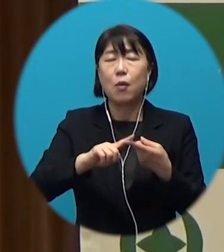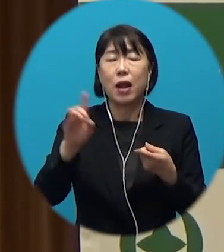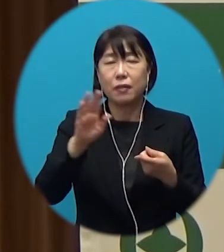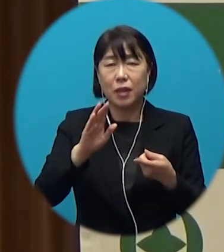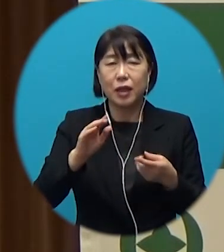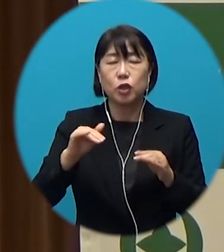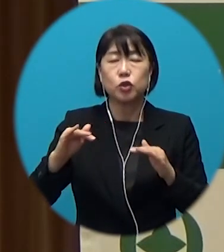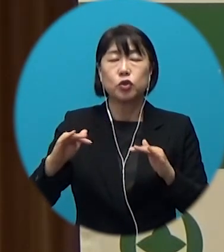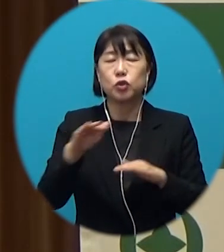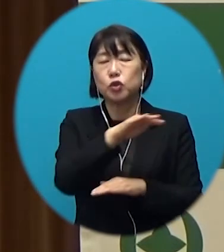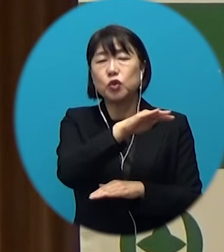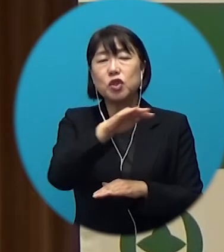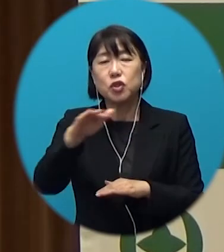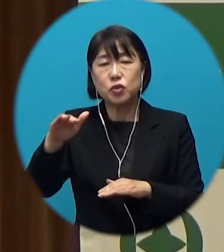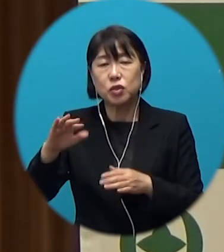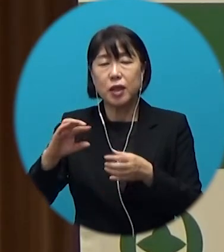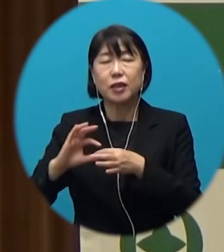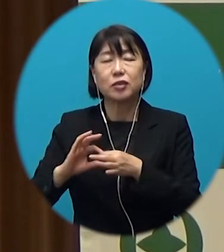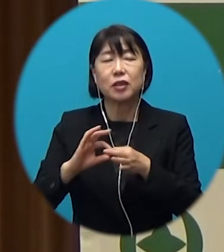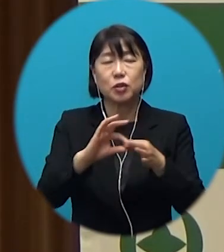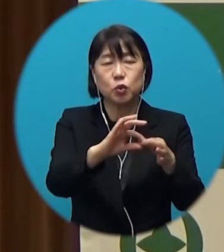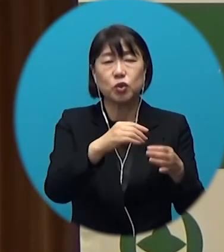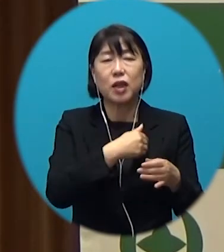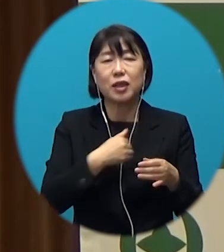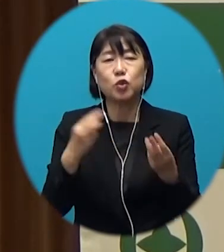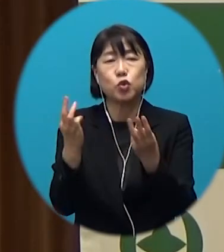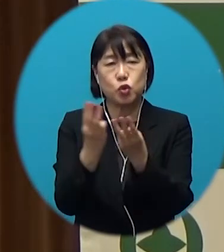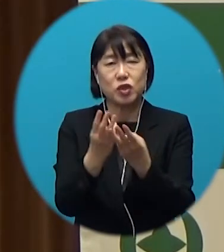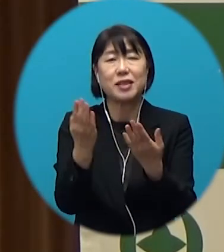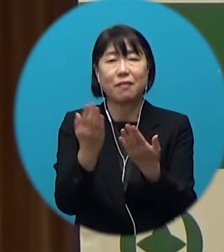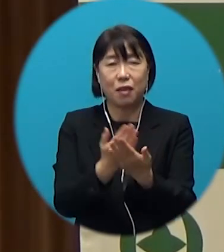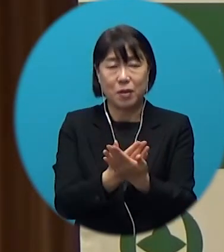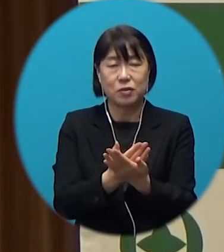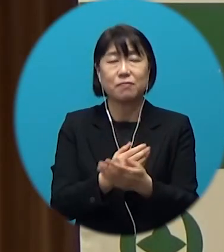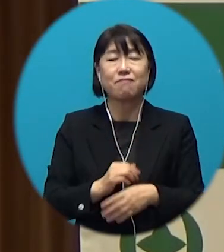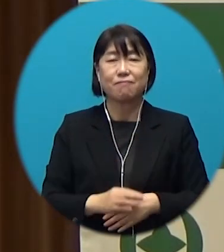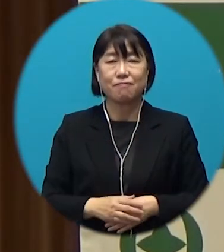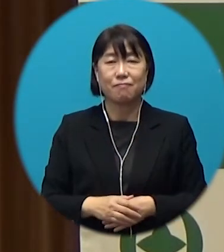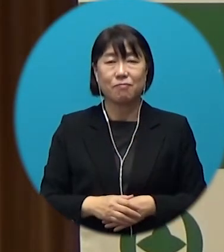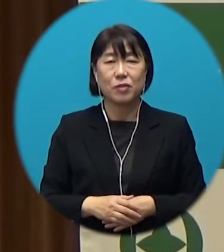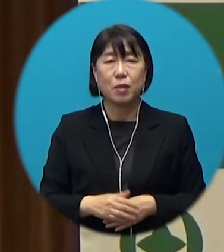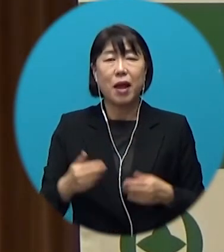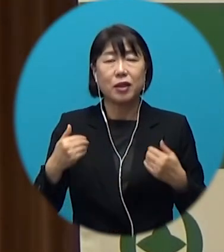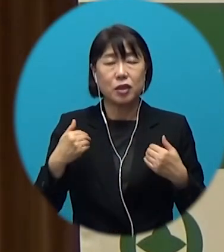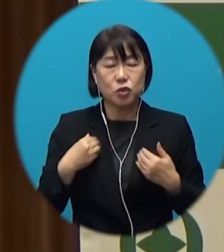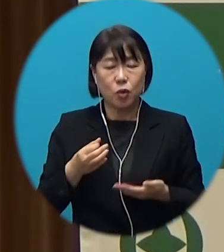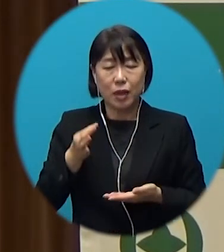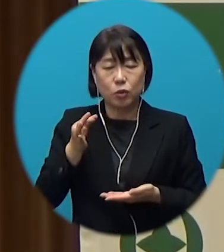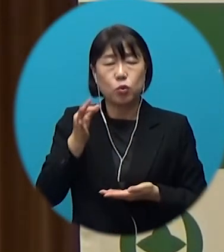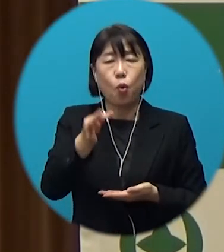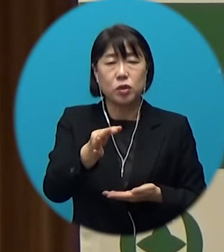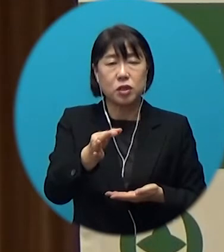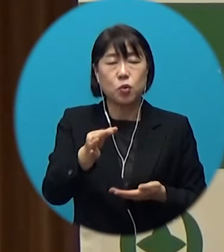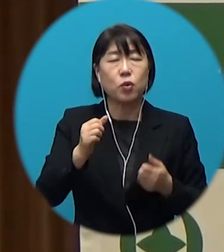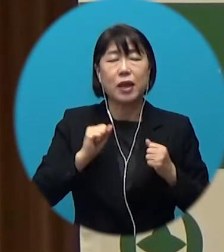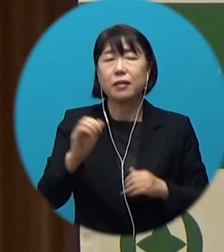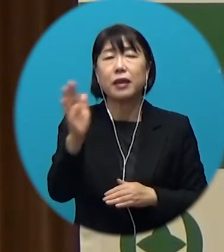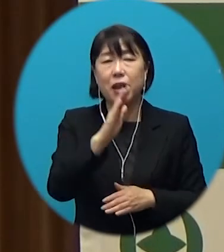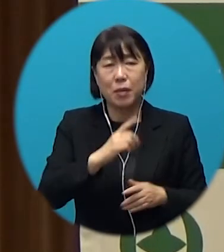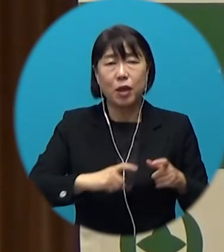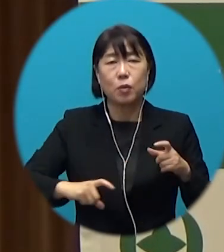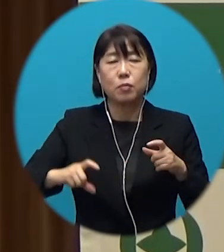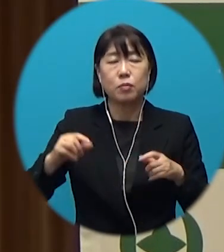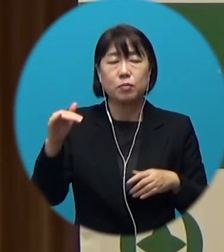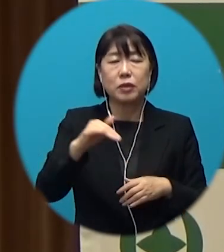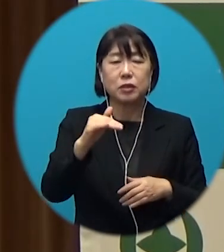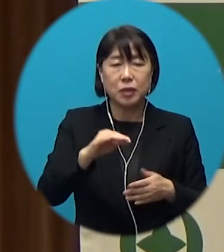分持続可能なようになっていると思っています。で、必要な投資をですね、しなければどんどん使用